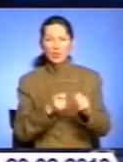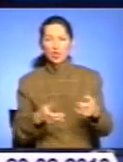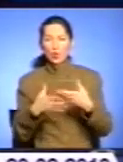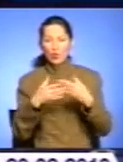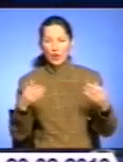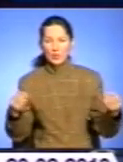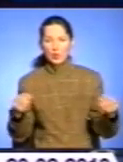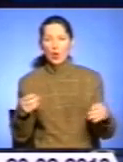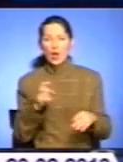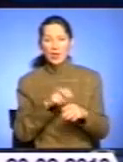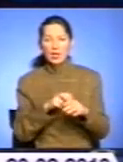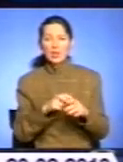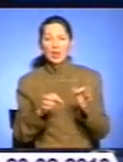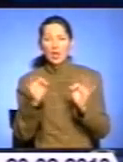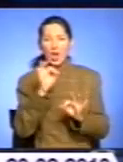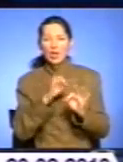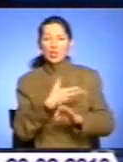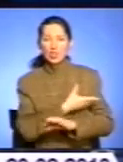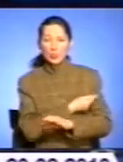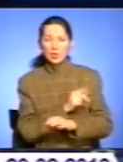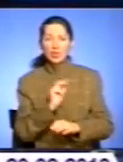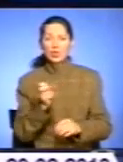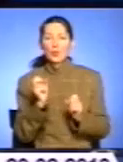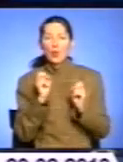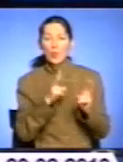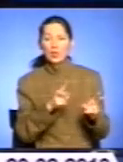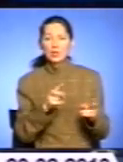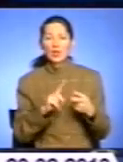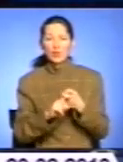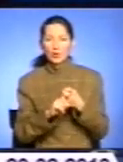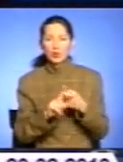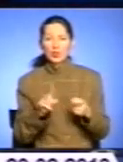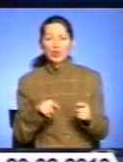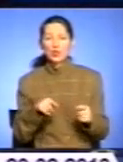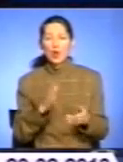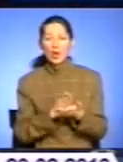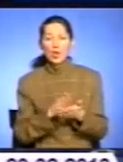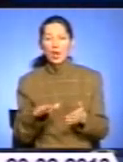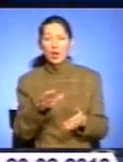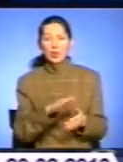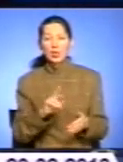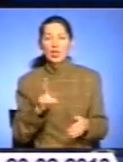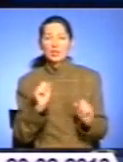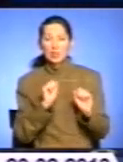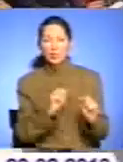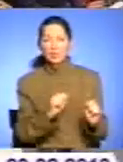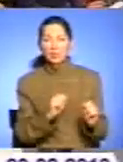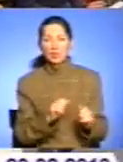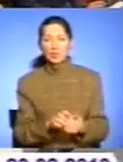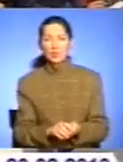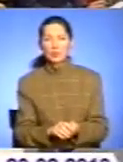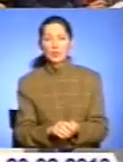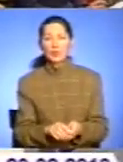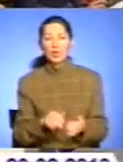ж радять щепитися. Чим небезпечні віруси, що курсують краєм, і як від них захиститися, дивимось далі.